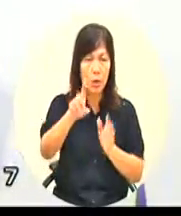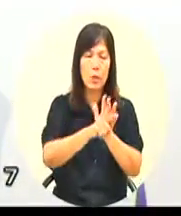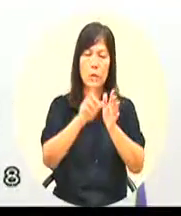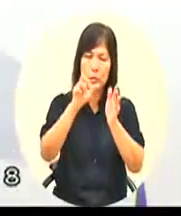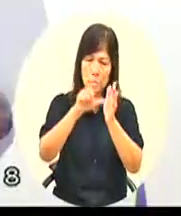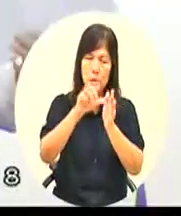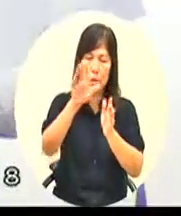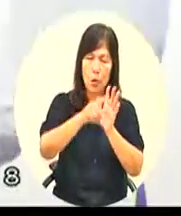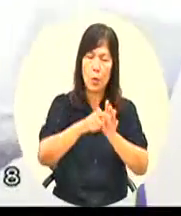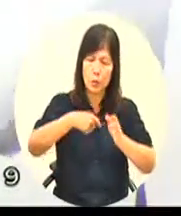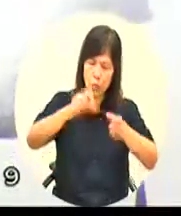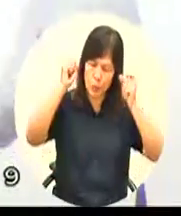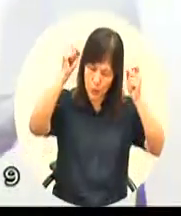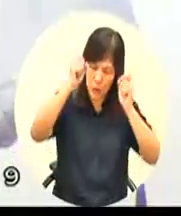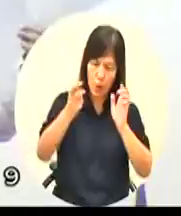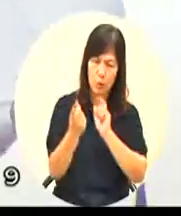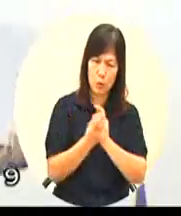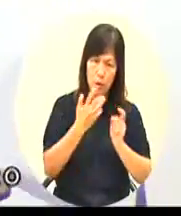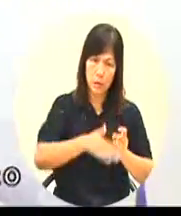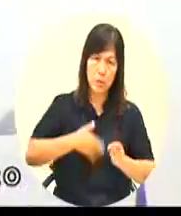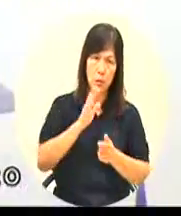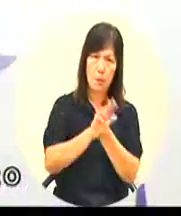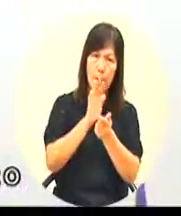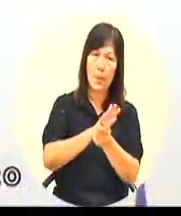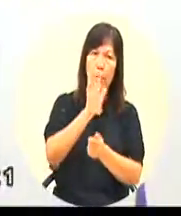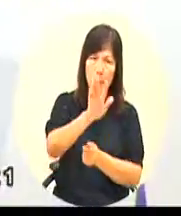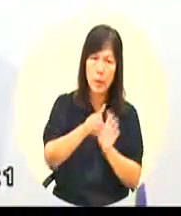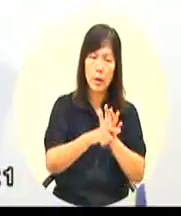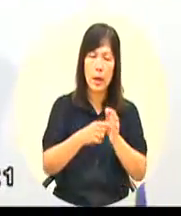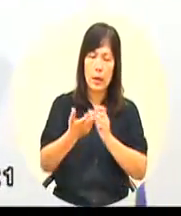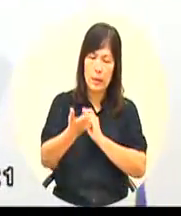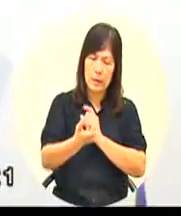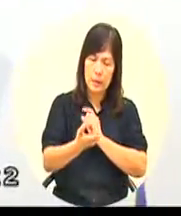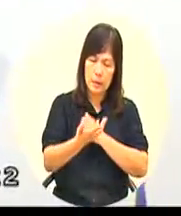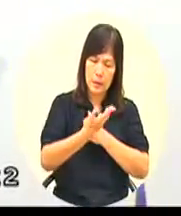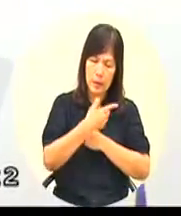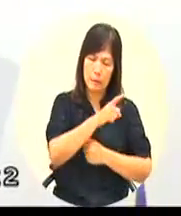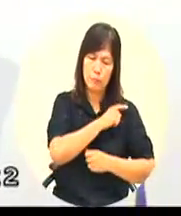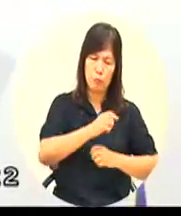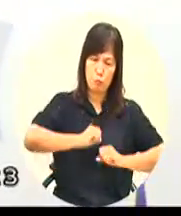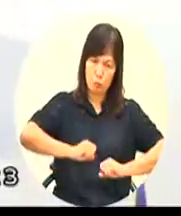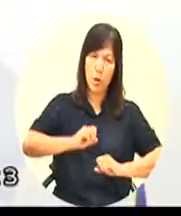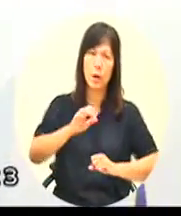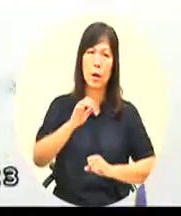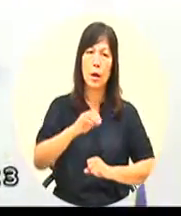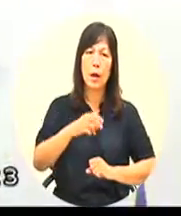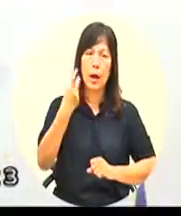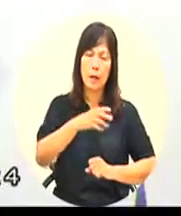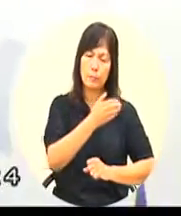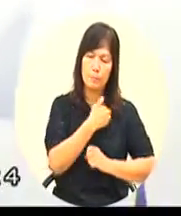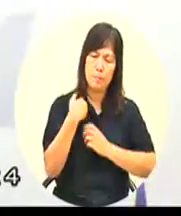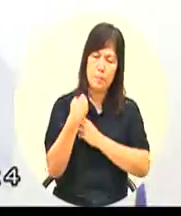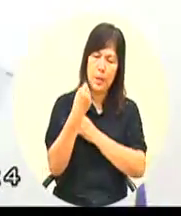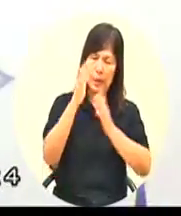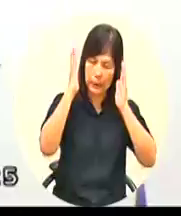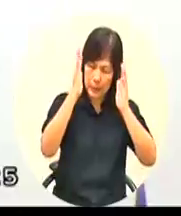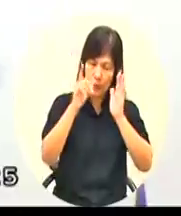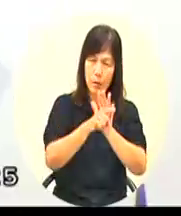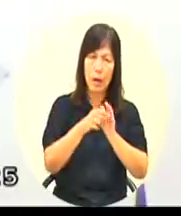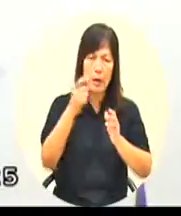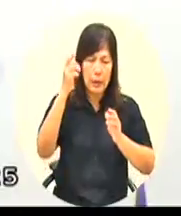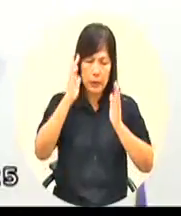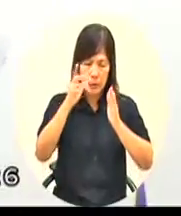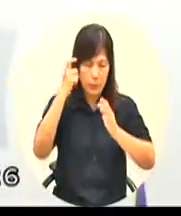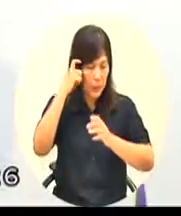就去运动，运动对身体当然有很多的好处，可以让我们的身心健康，让我们的这个能量正能量还有正面的思